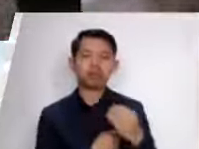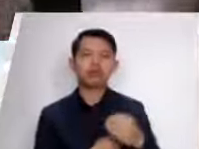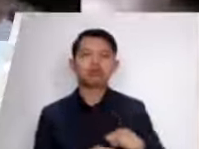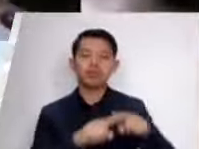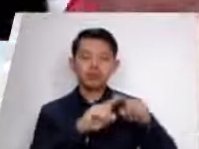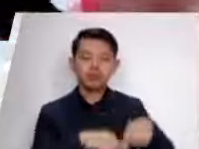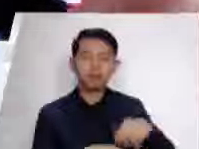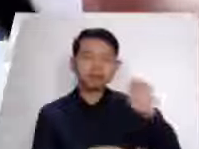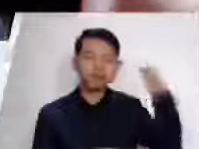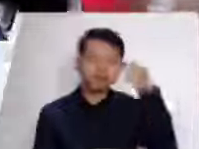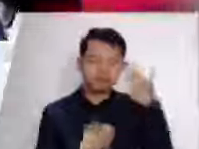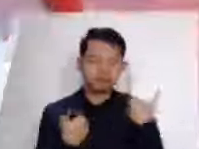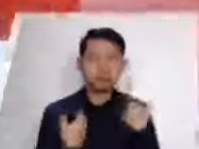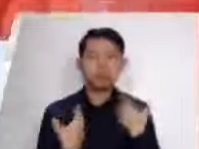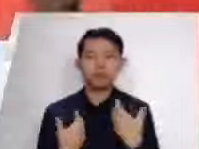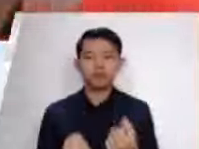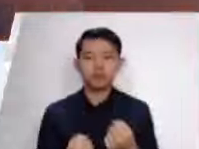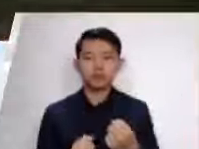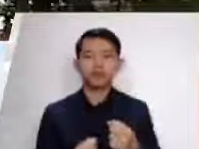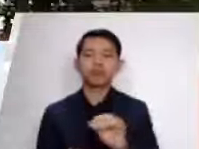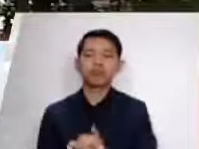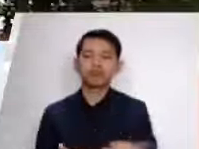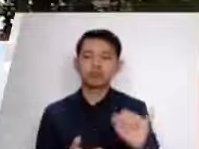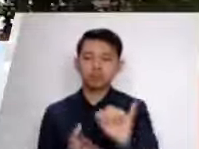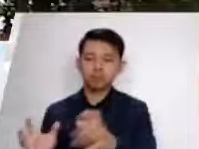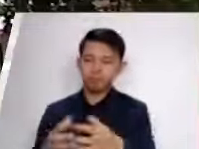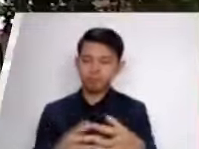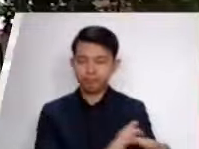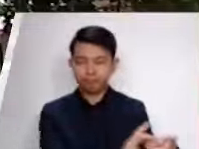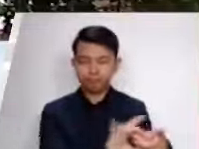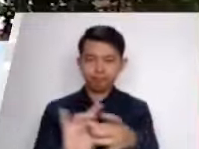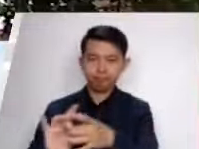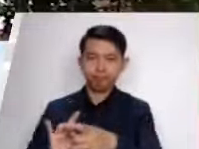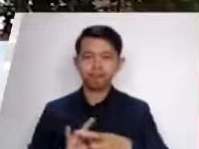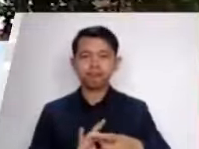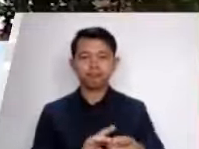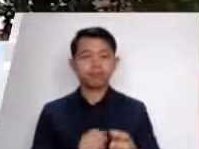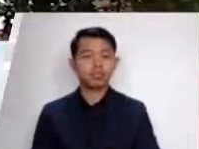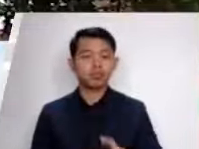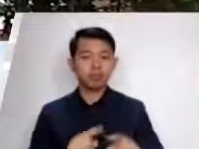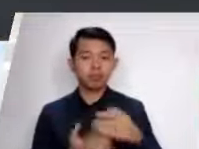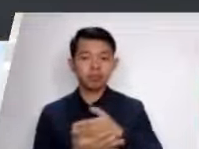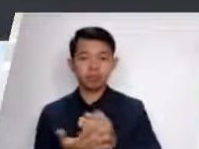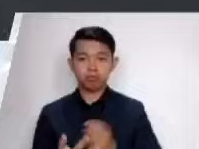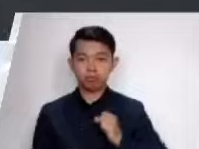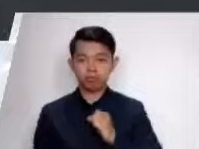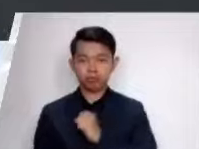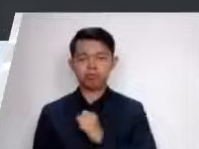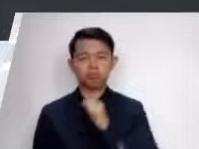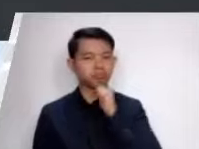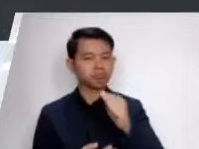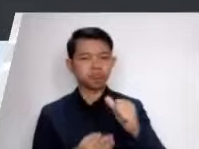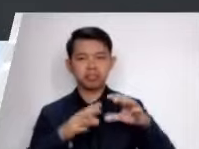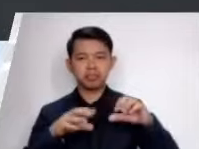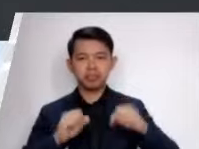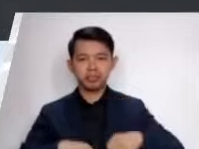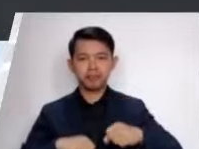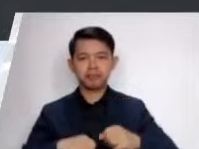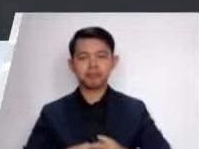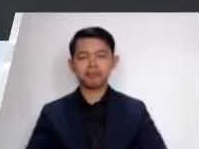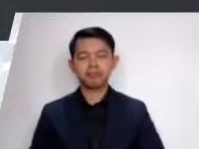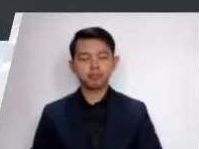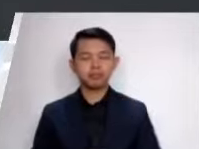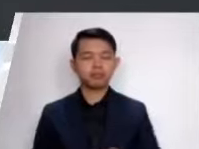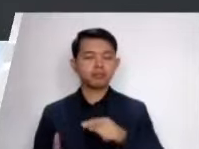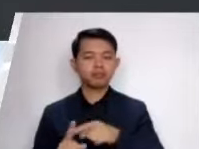mga nagkakaisang institusyon ng lipunan. Pero may ilang tutol sa utos ng Malacanang. Ayon kay House Deputy Minority